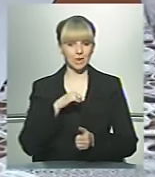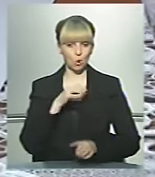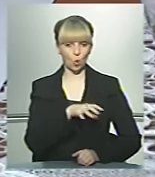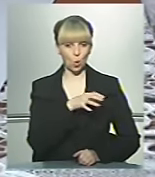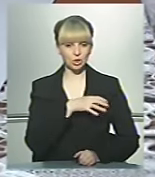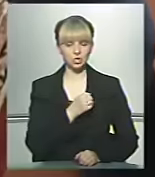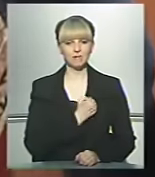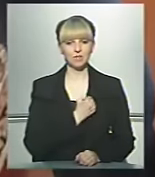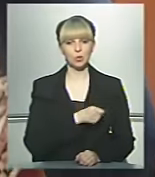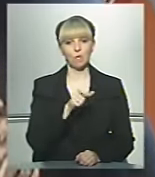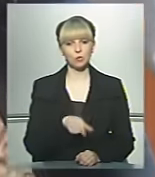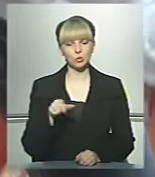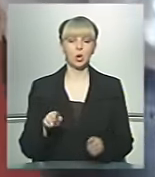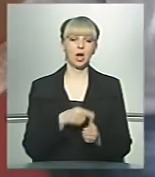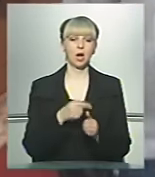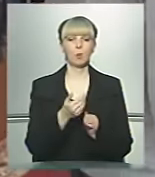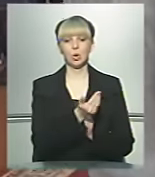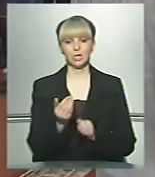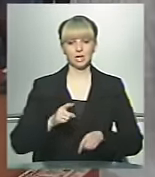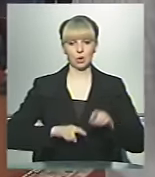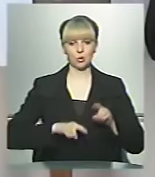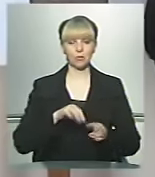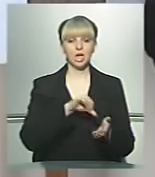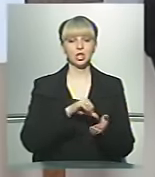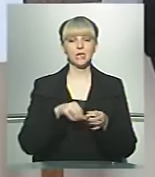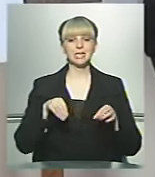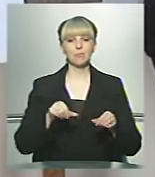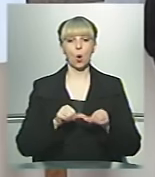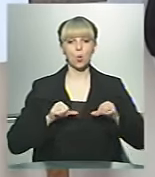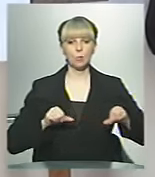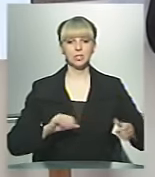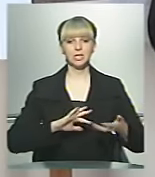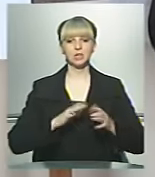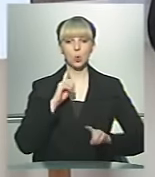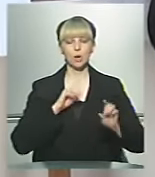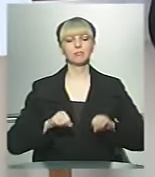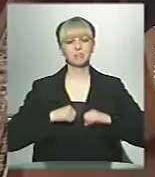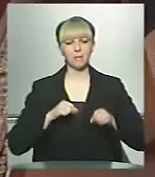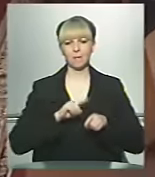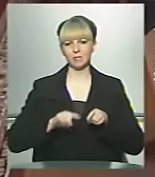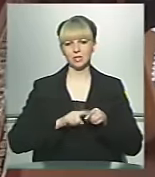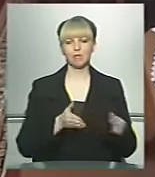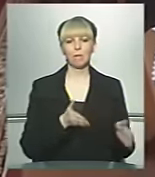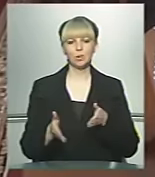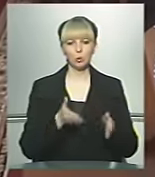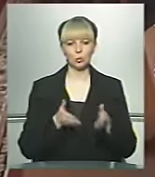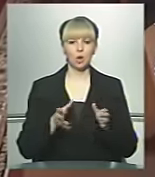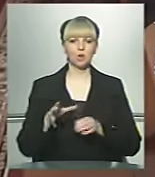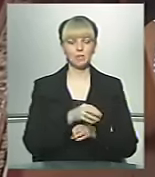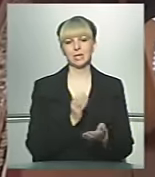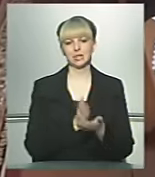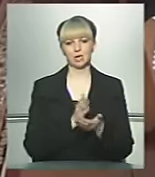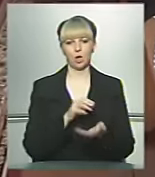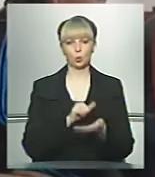колишні військовослужбовці, або ж їх рідні. Члени земельної комісії сільської ради намагалися оперативно підготувати усі